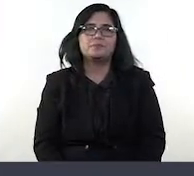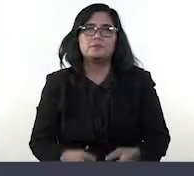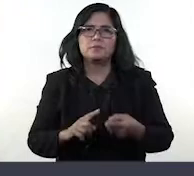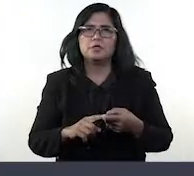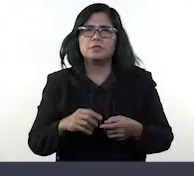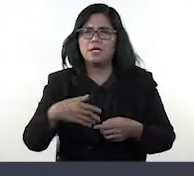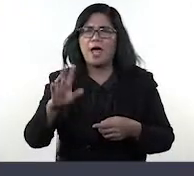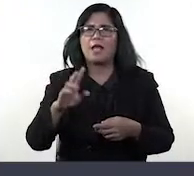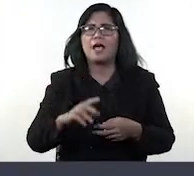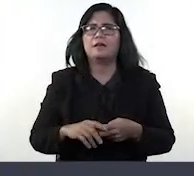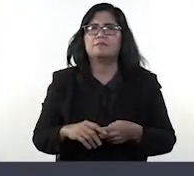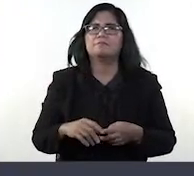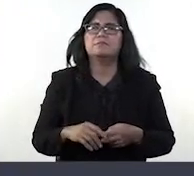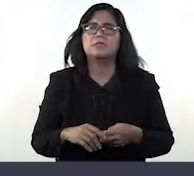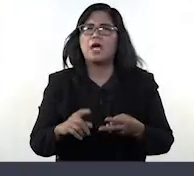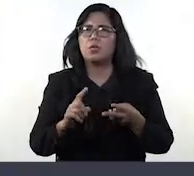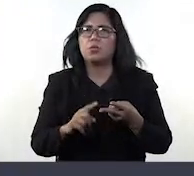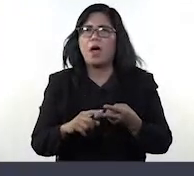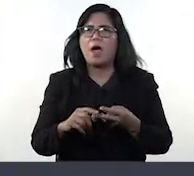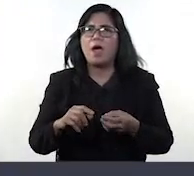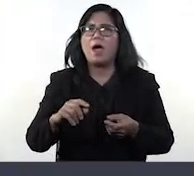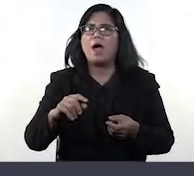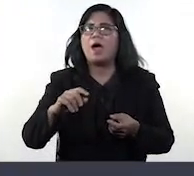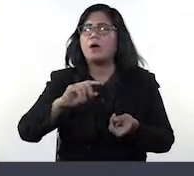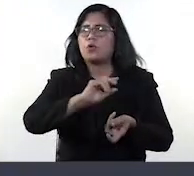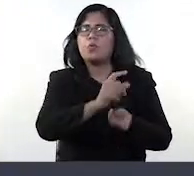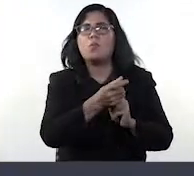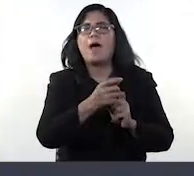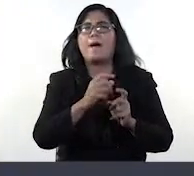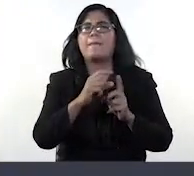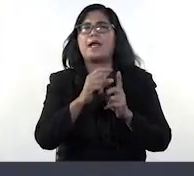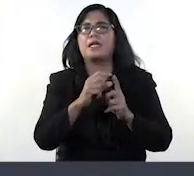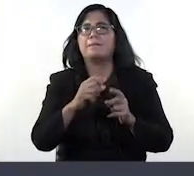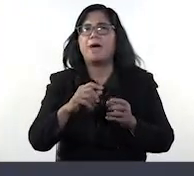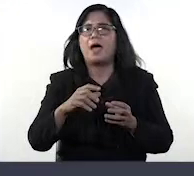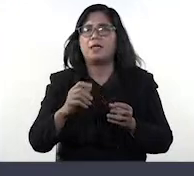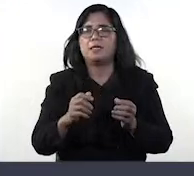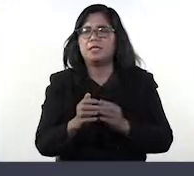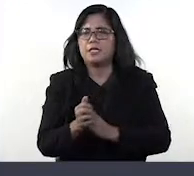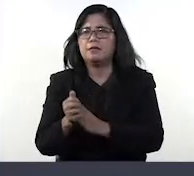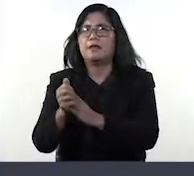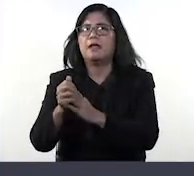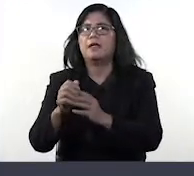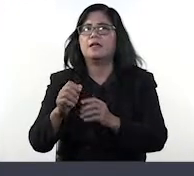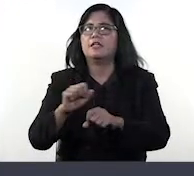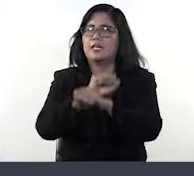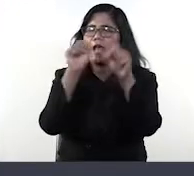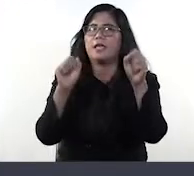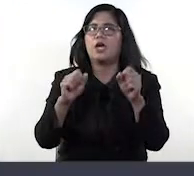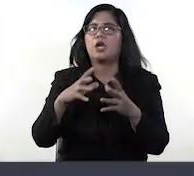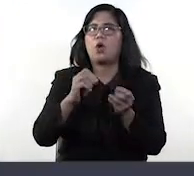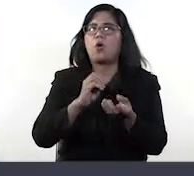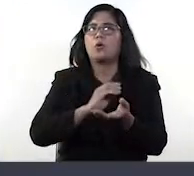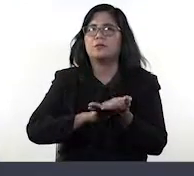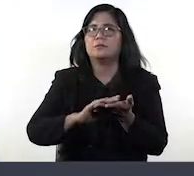tinggalkan harus merubah paradigma dari mengendalikan segalanya menjadi mau dikendalikan dikendalikan roh Tuhan dikendalikan oleh kasih Kristus yang ketiga